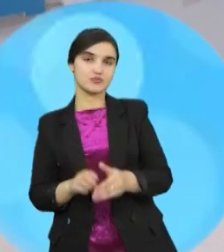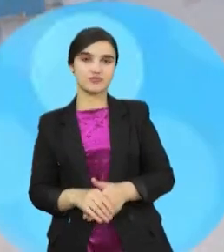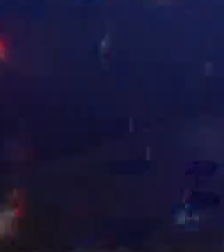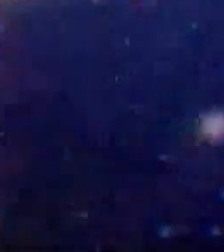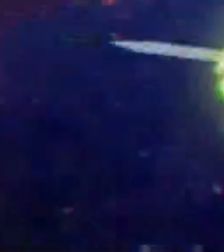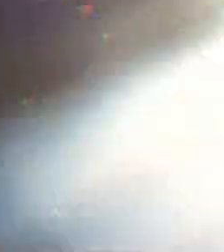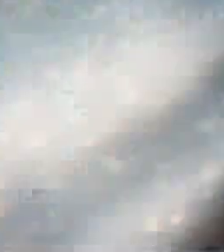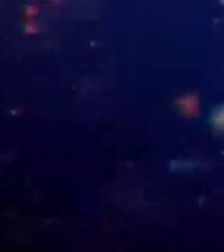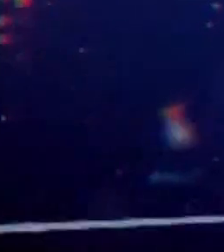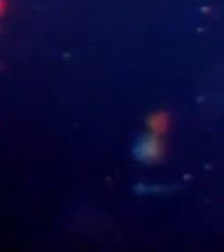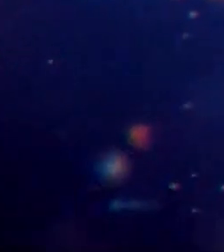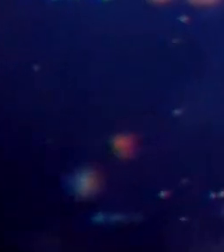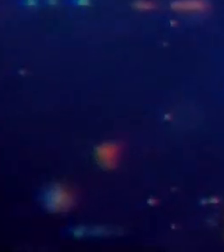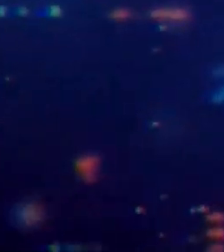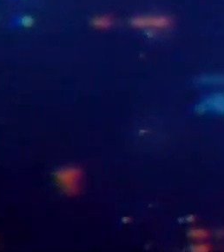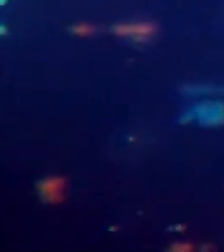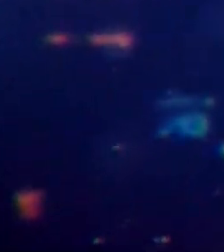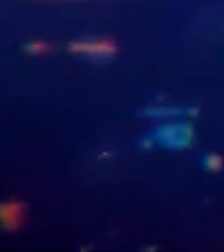میشوند.